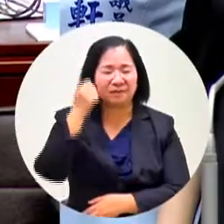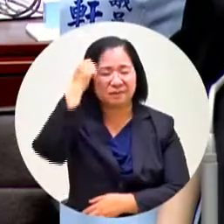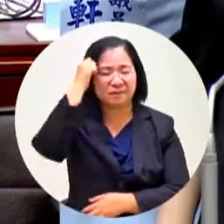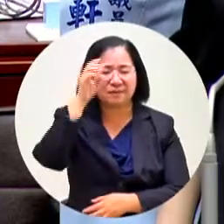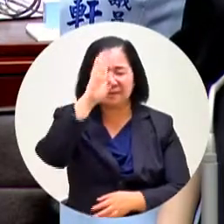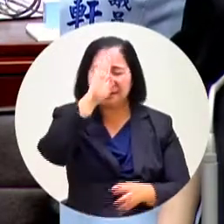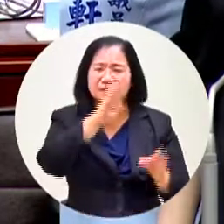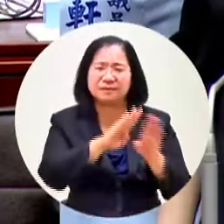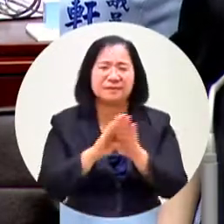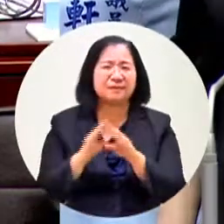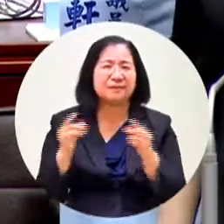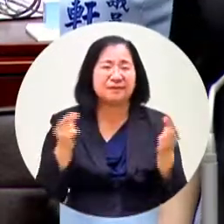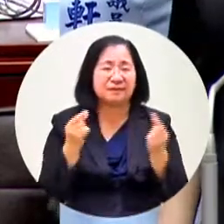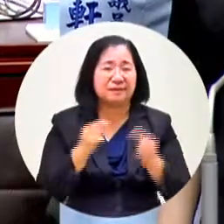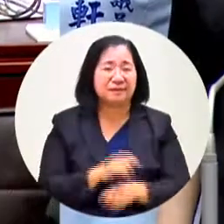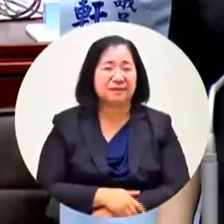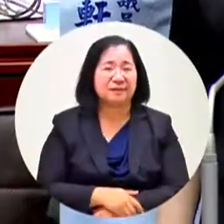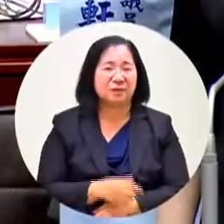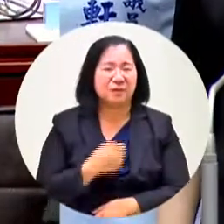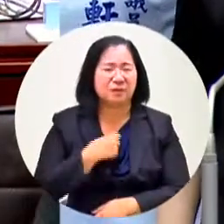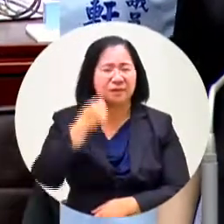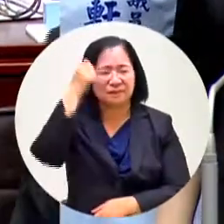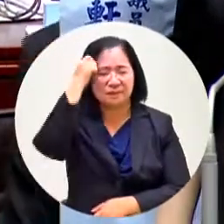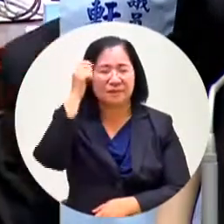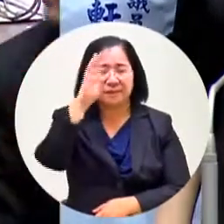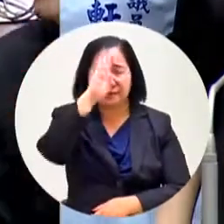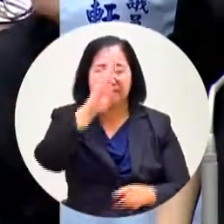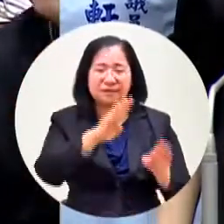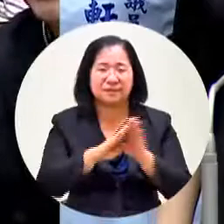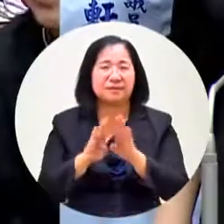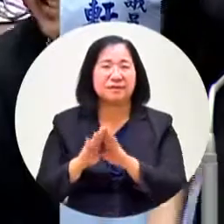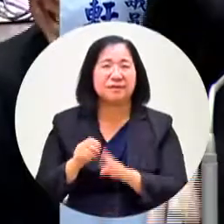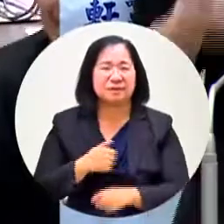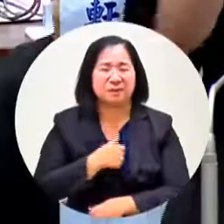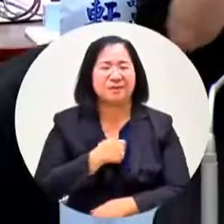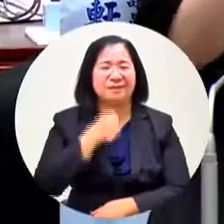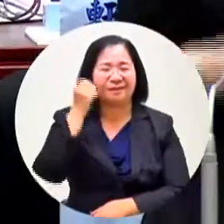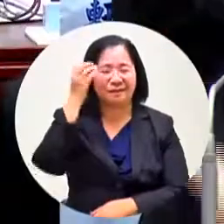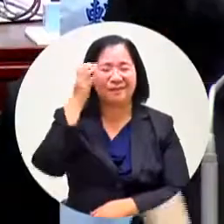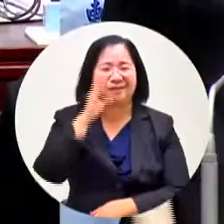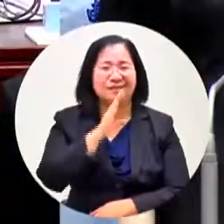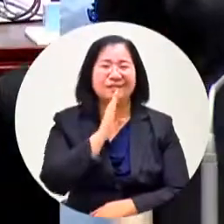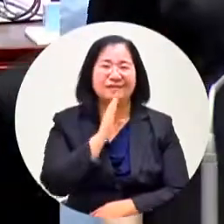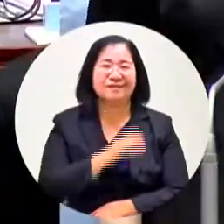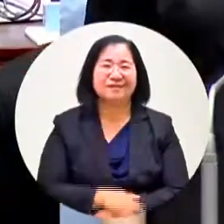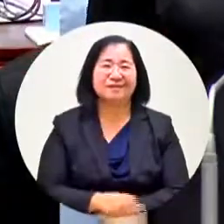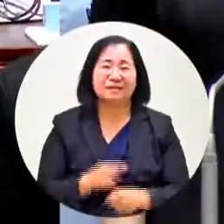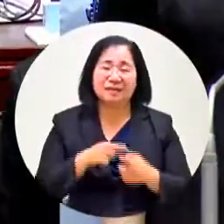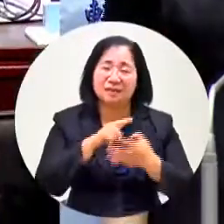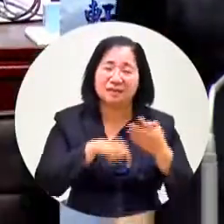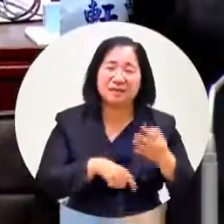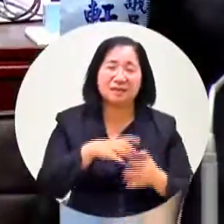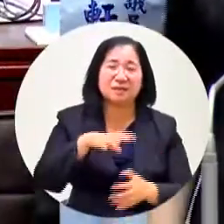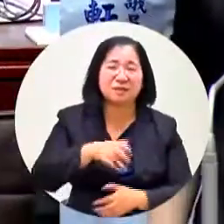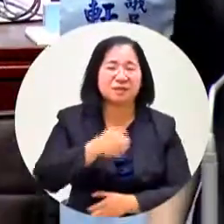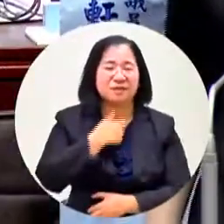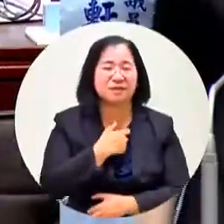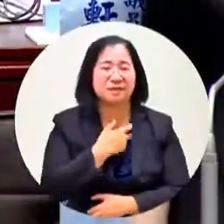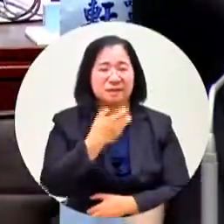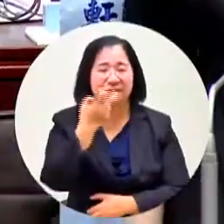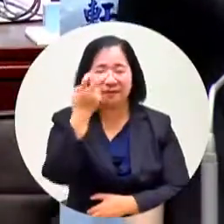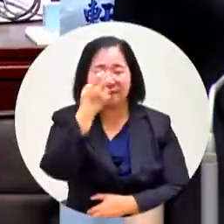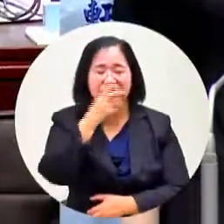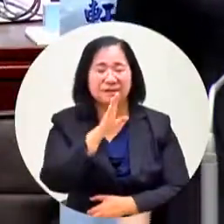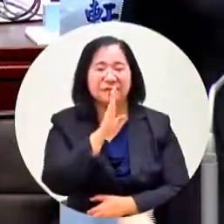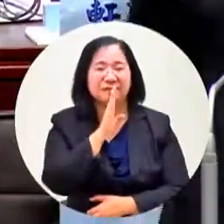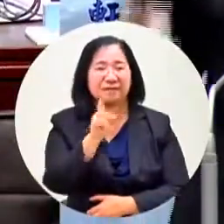先站着好不好？好，那请问你啊，你是以私人的名义去，还是用主计处长的身份去参加花妈